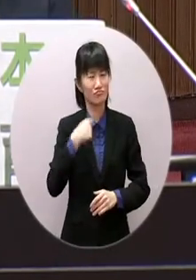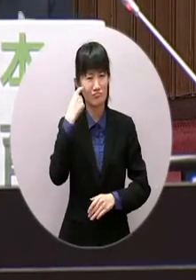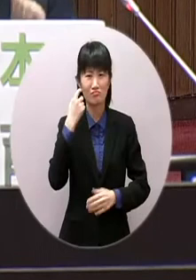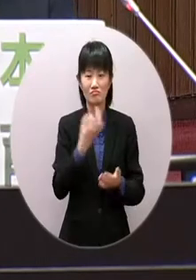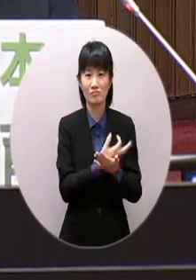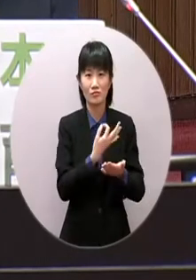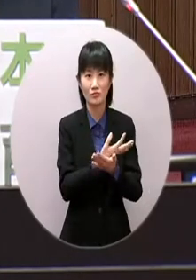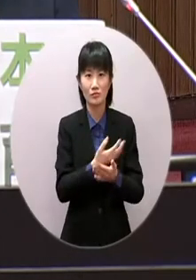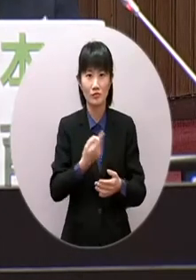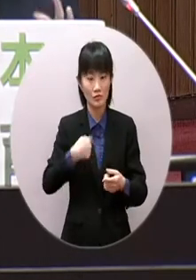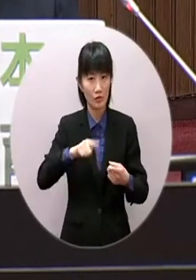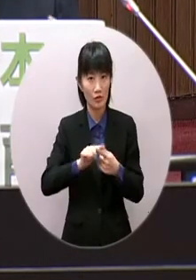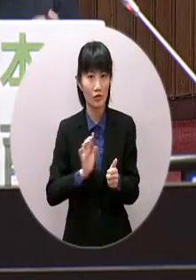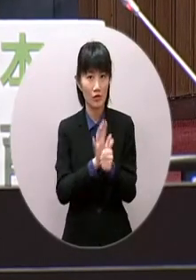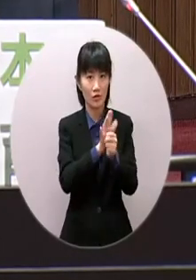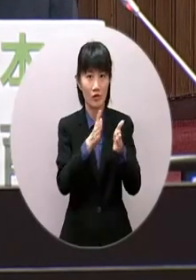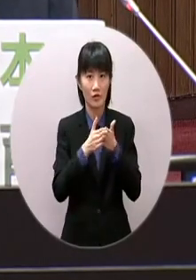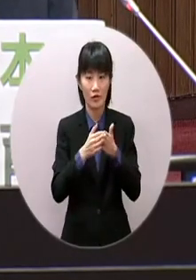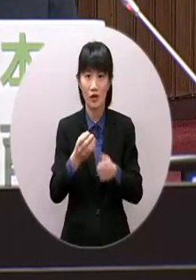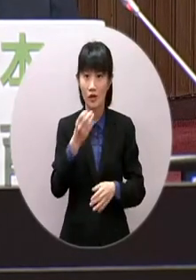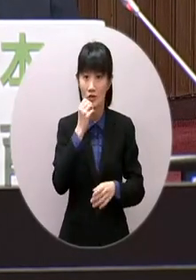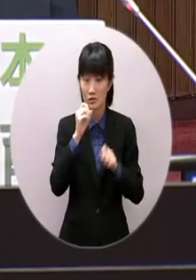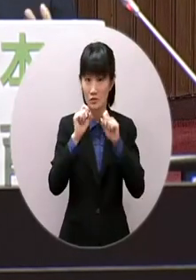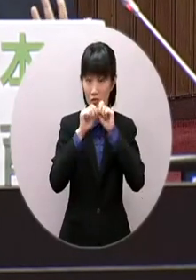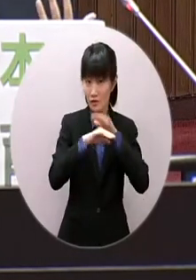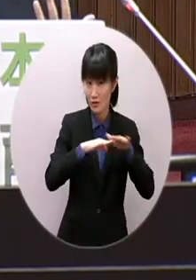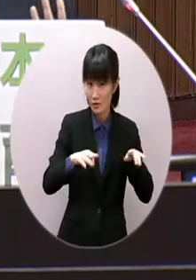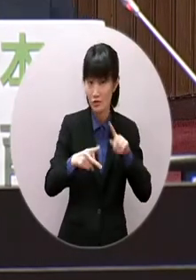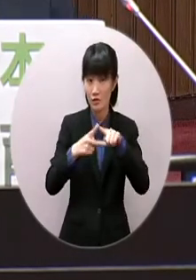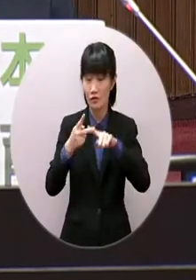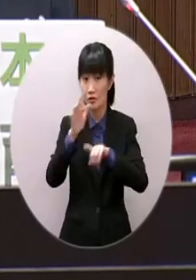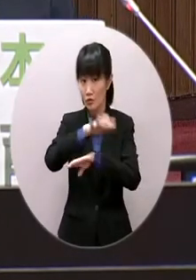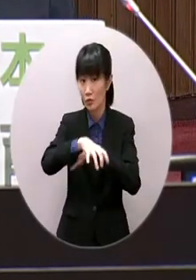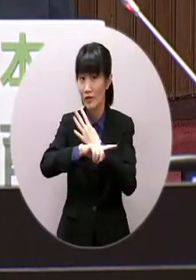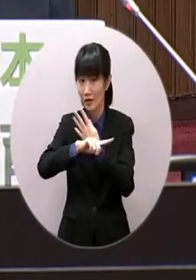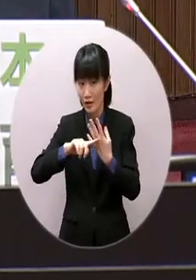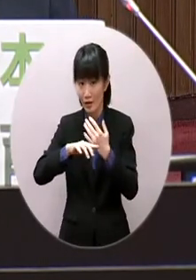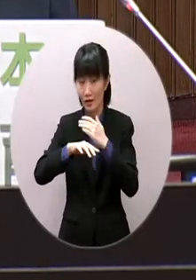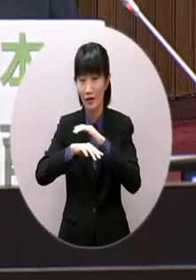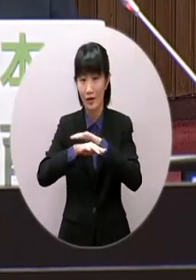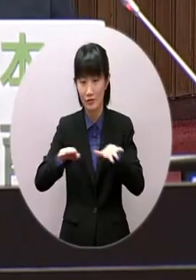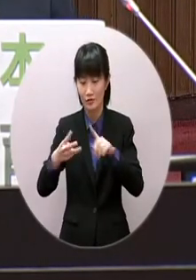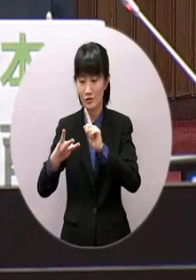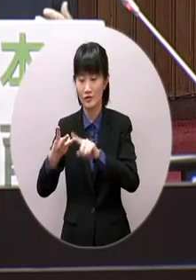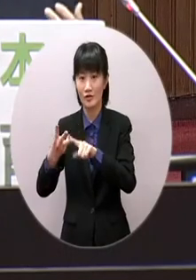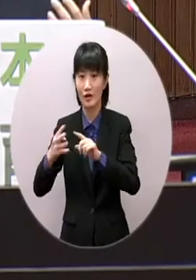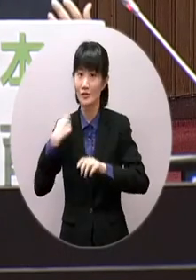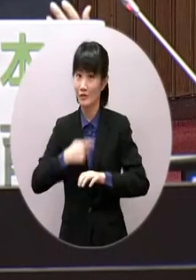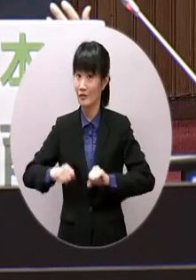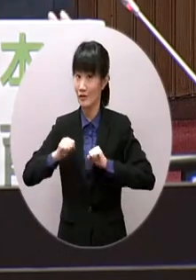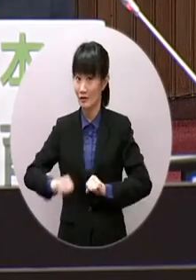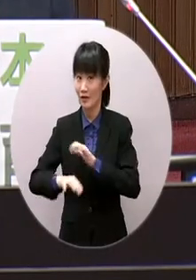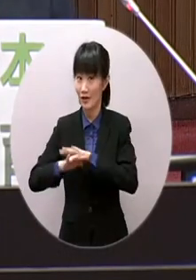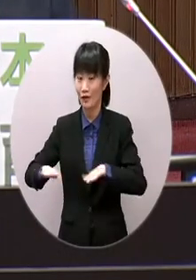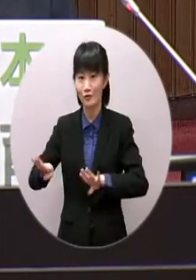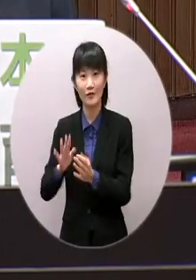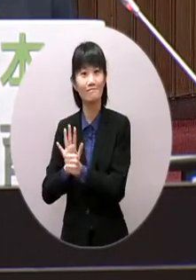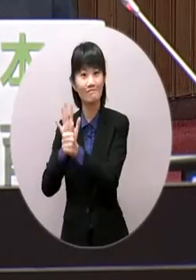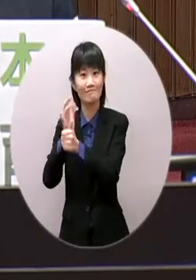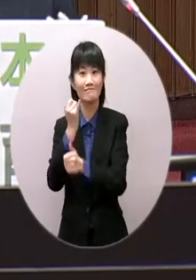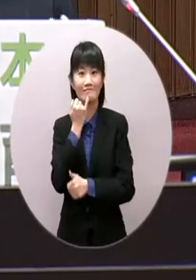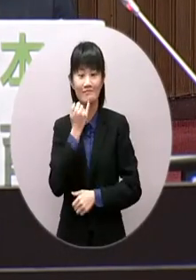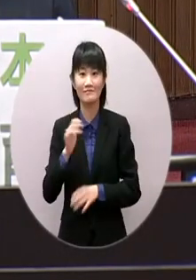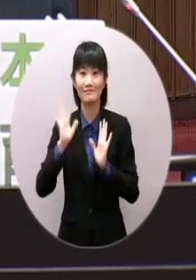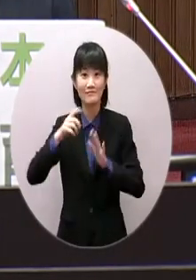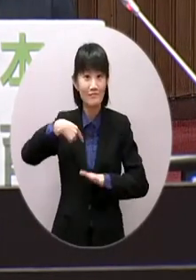去做。所以食安农安环安之外，我们是不是让健康从小朋友就开始做起，从这些农事的体